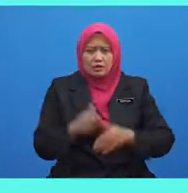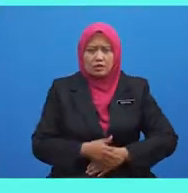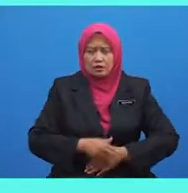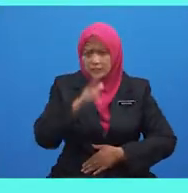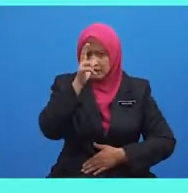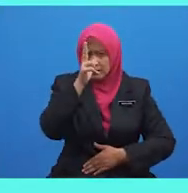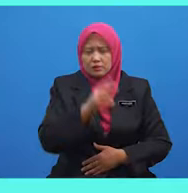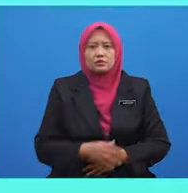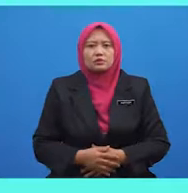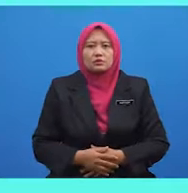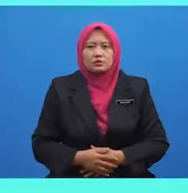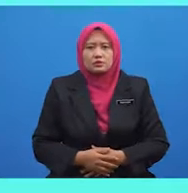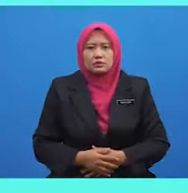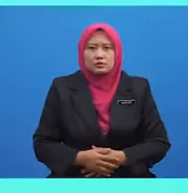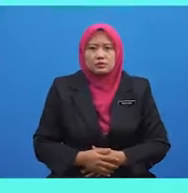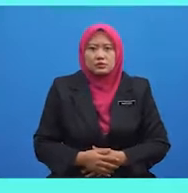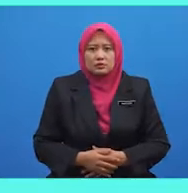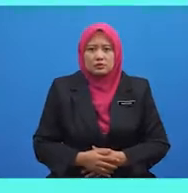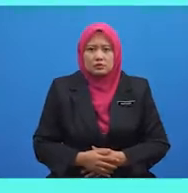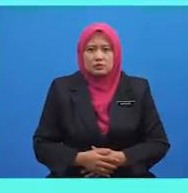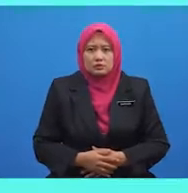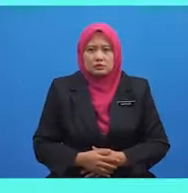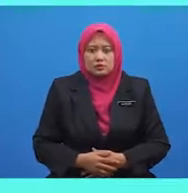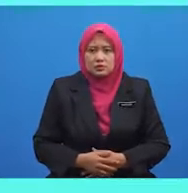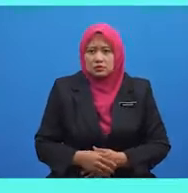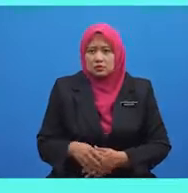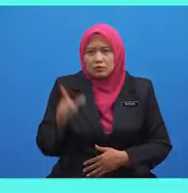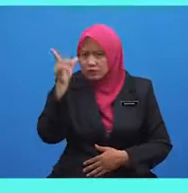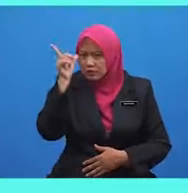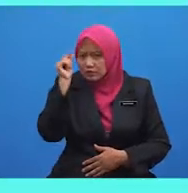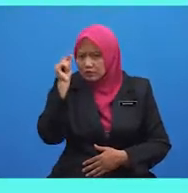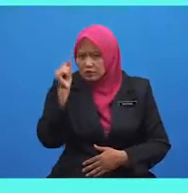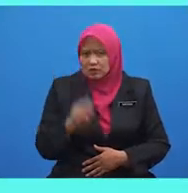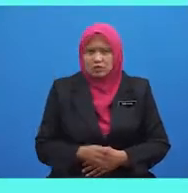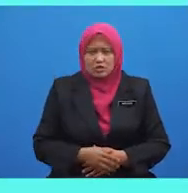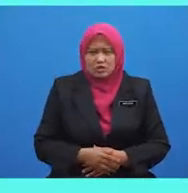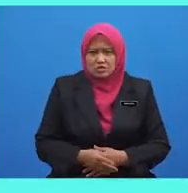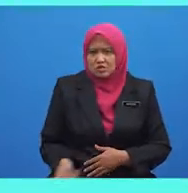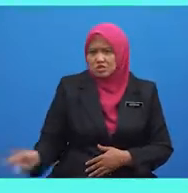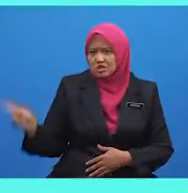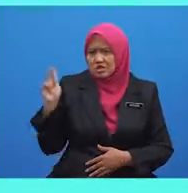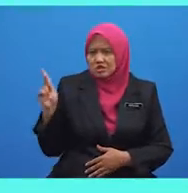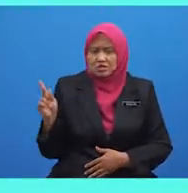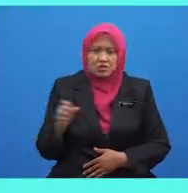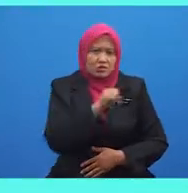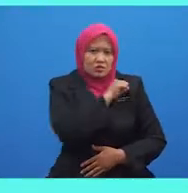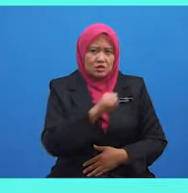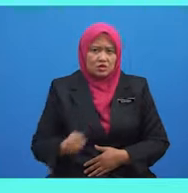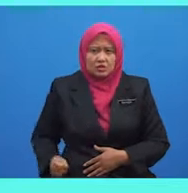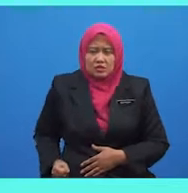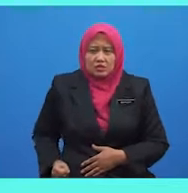itu. Portugis menguasai Kesultanan Melayu Melaka kerana ingin mencapai